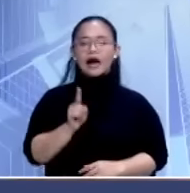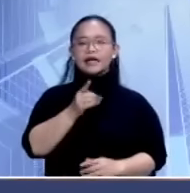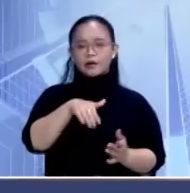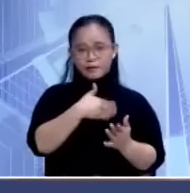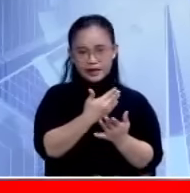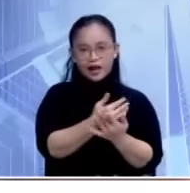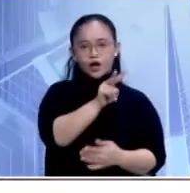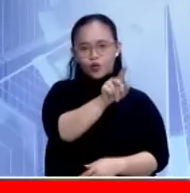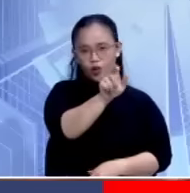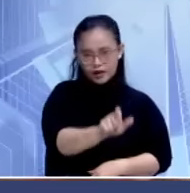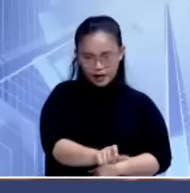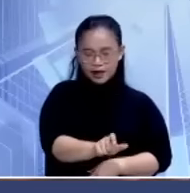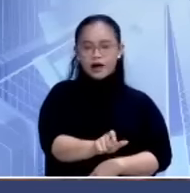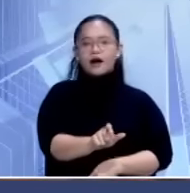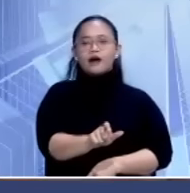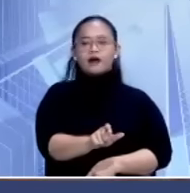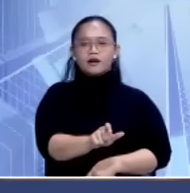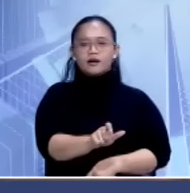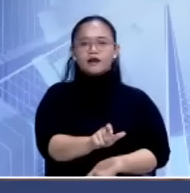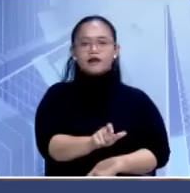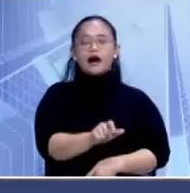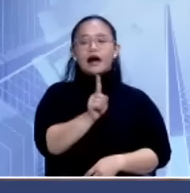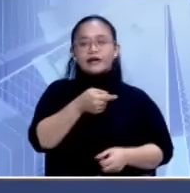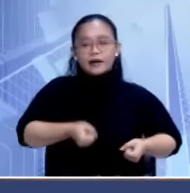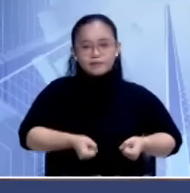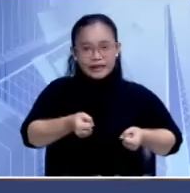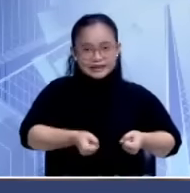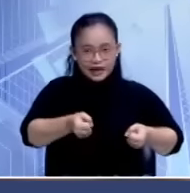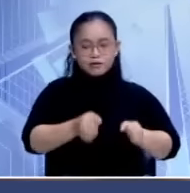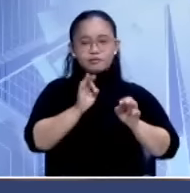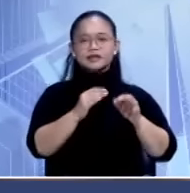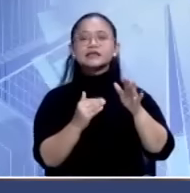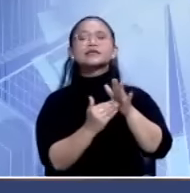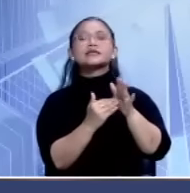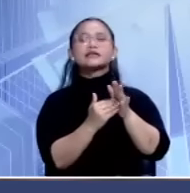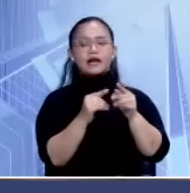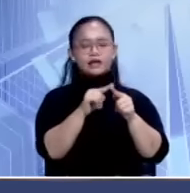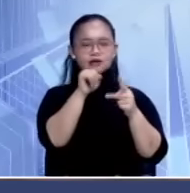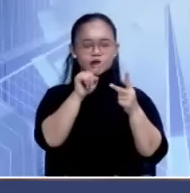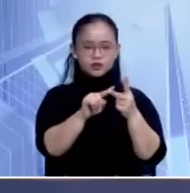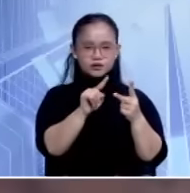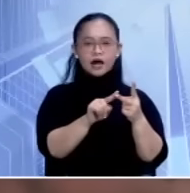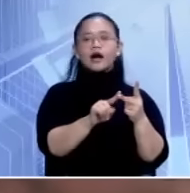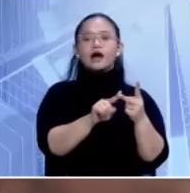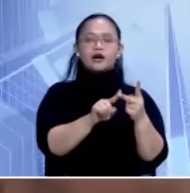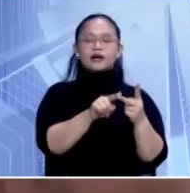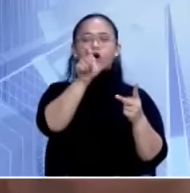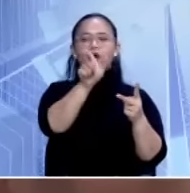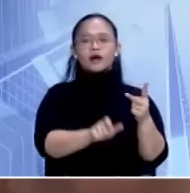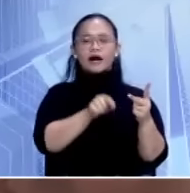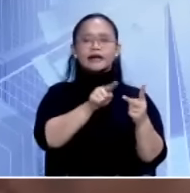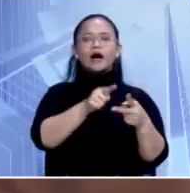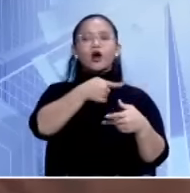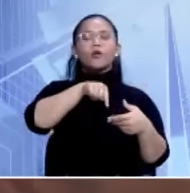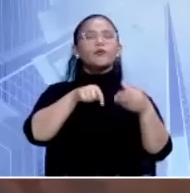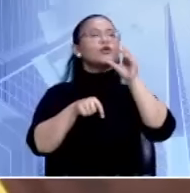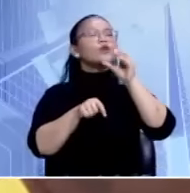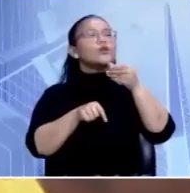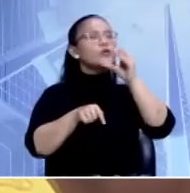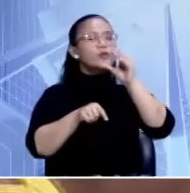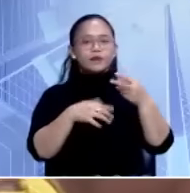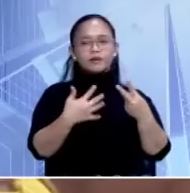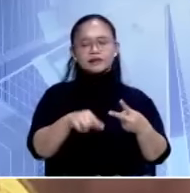2 orang, yang tadi pengendara becak yang sedang parkir, kemudian seseorang yang sedang ngopi di